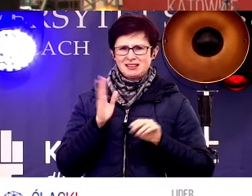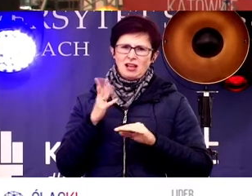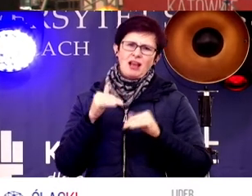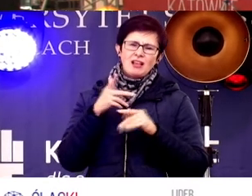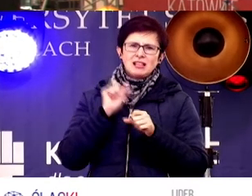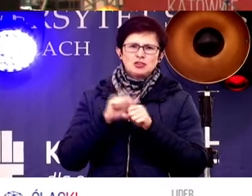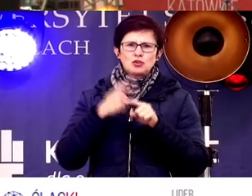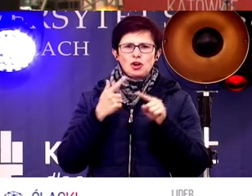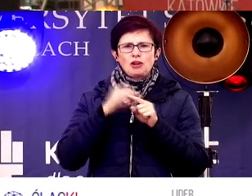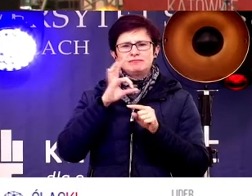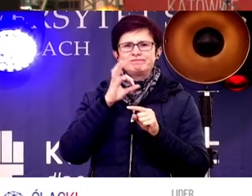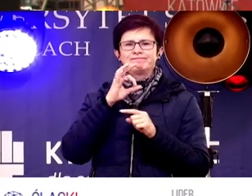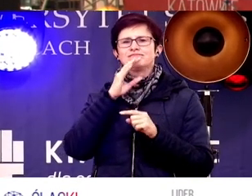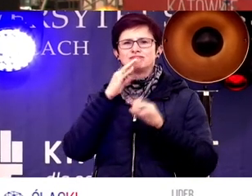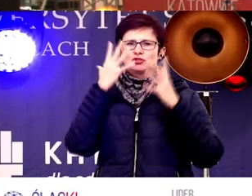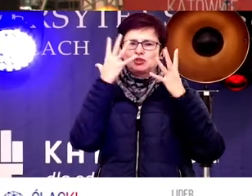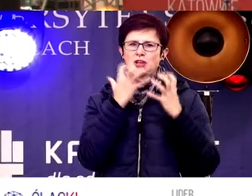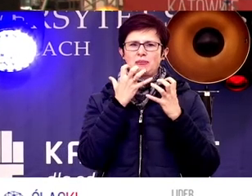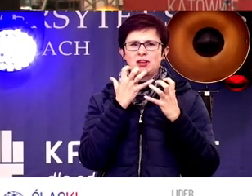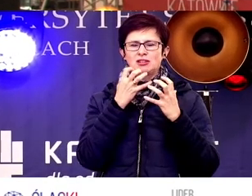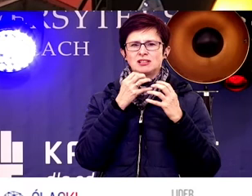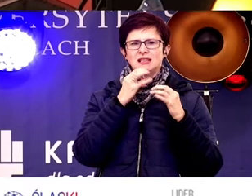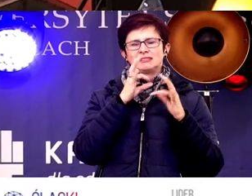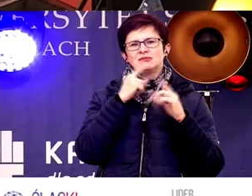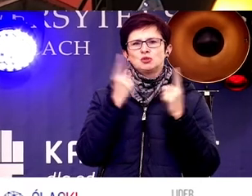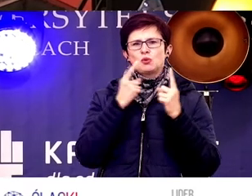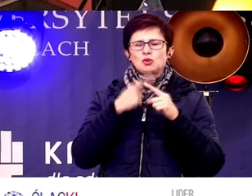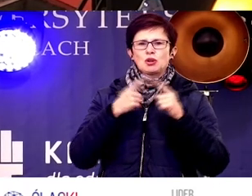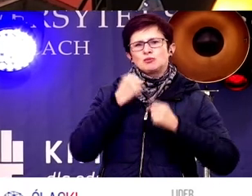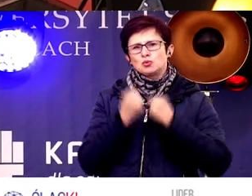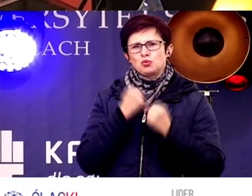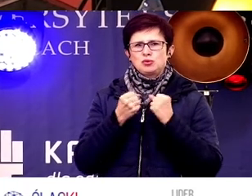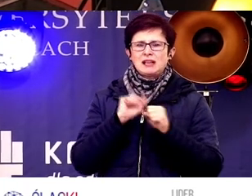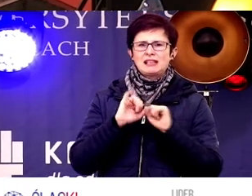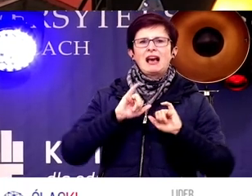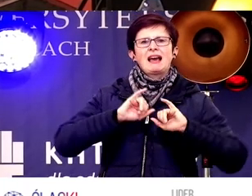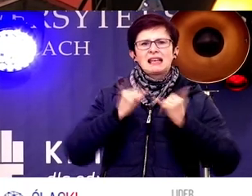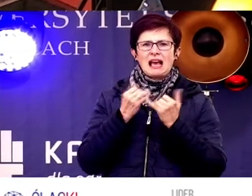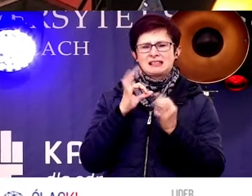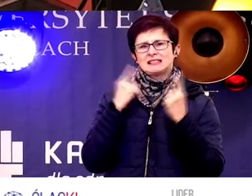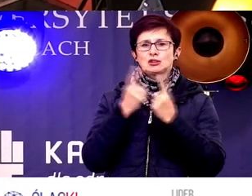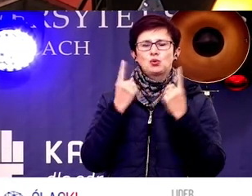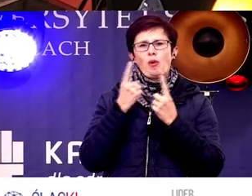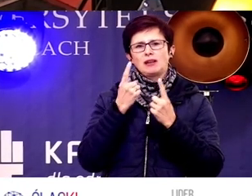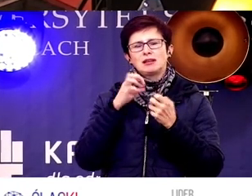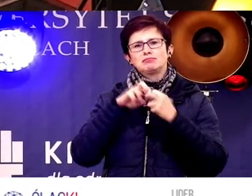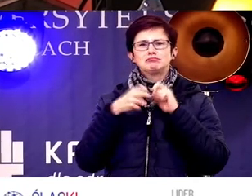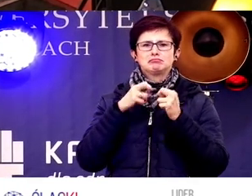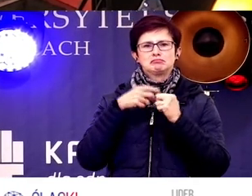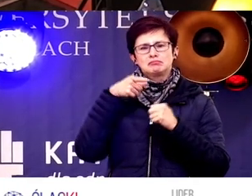może czarna strona, prawda, ale ta ciemniejsza, taka trochę bardziej uciążliwa. Z jakimi wyzwaniami musieli się panowie, z